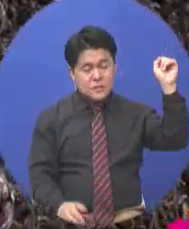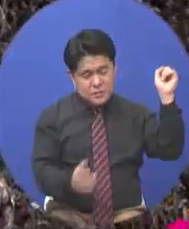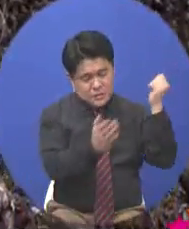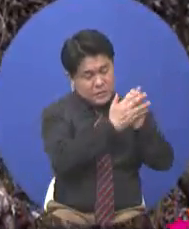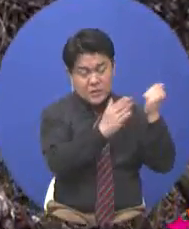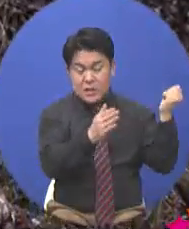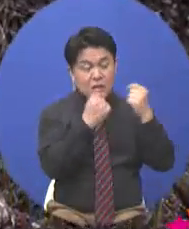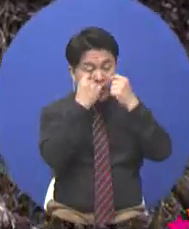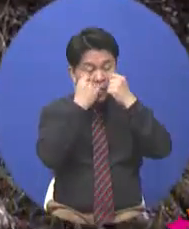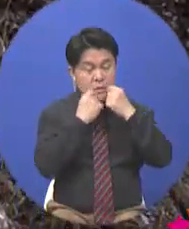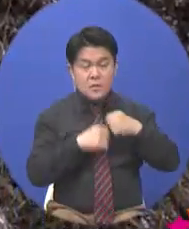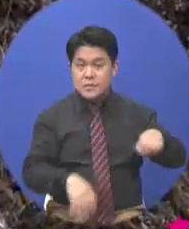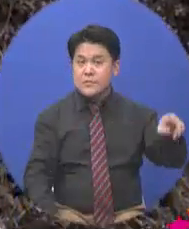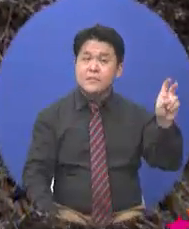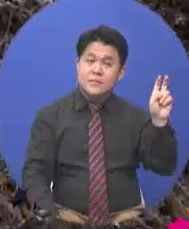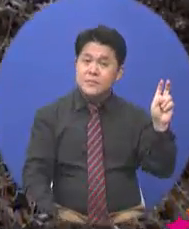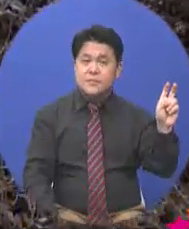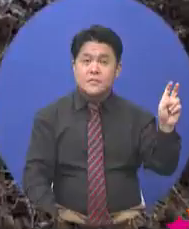잊었던